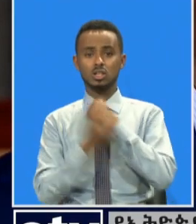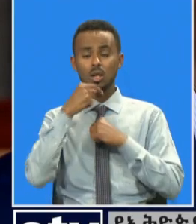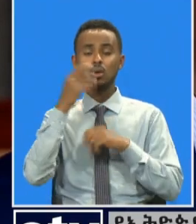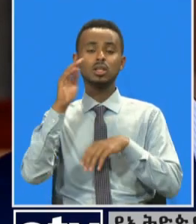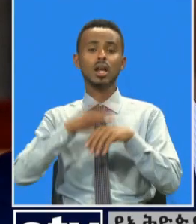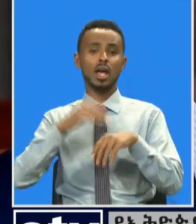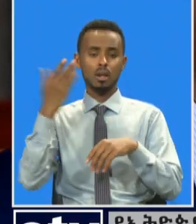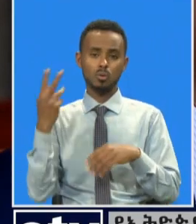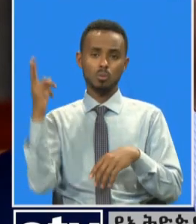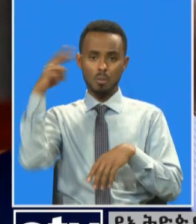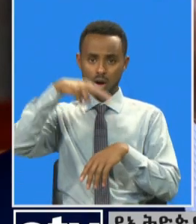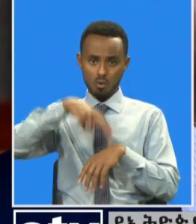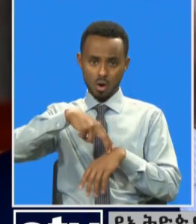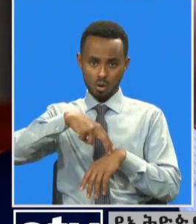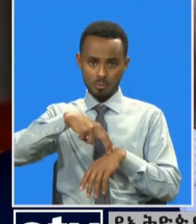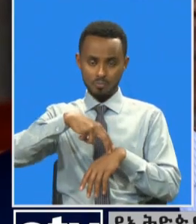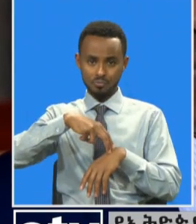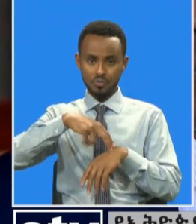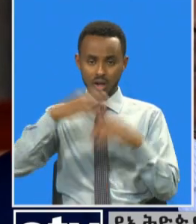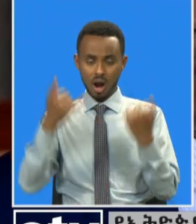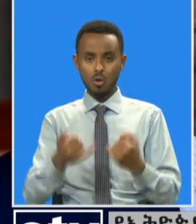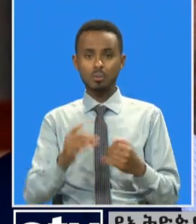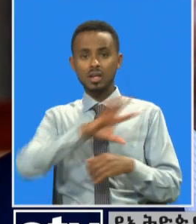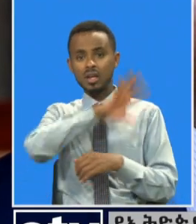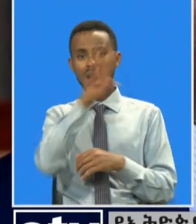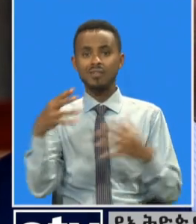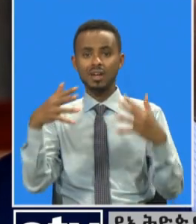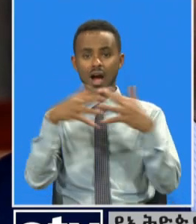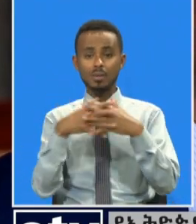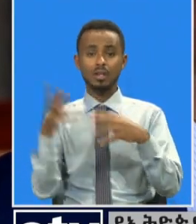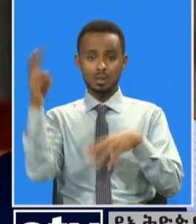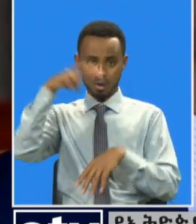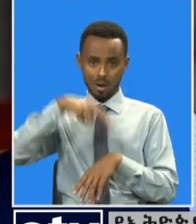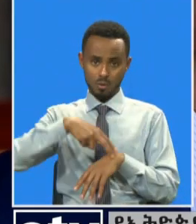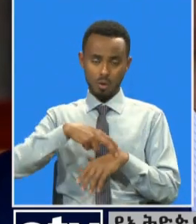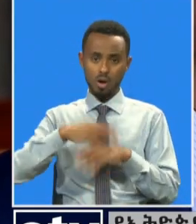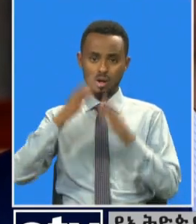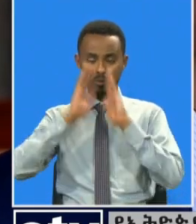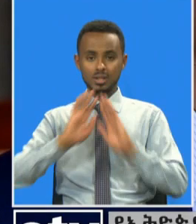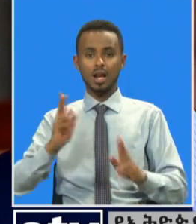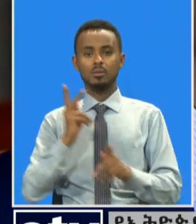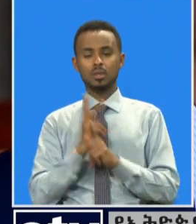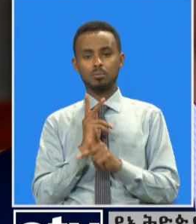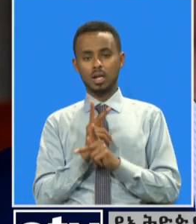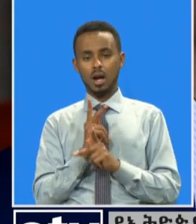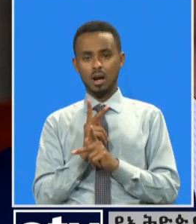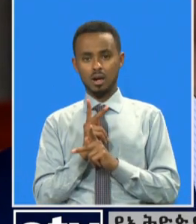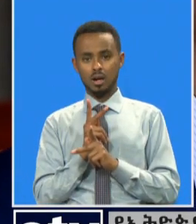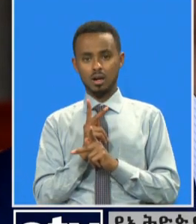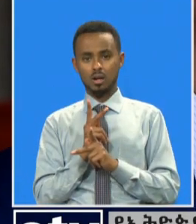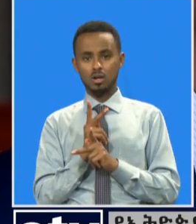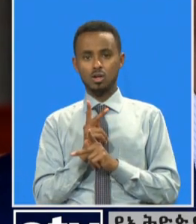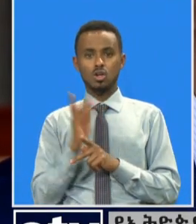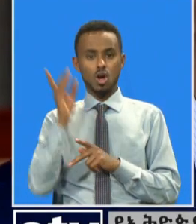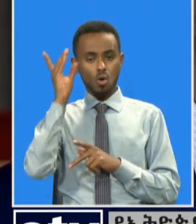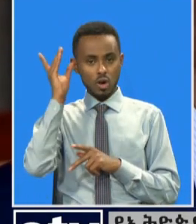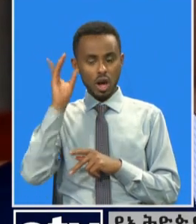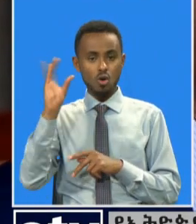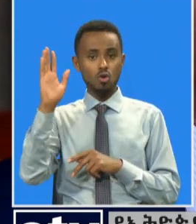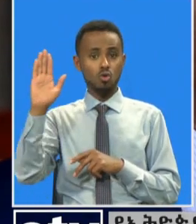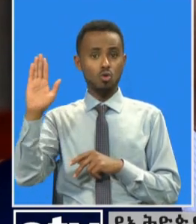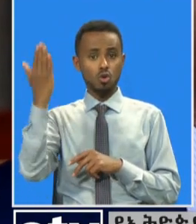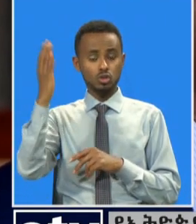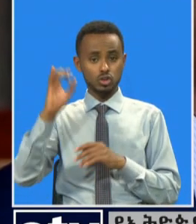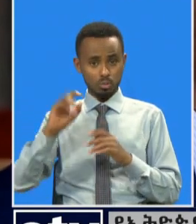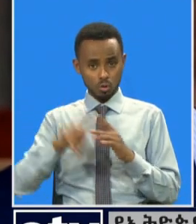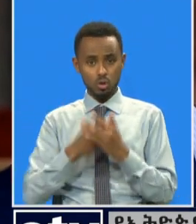ይጠራ የነበረውን በማቋቋም አሁንም የአፍሪካ ህብረትን በማቋቋም በሰላም ጥበቃ ከኮሪያ ኮንጎ ጀምሮ